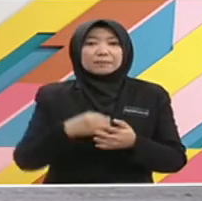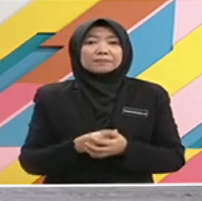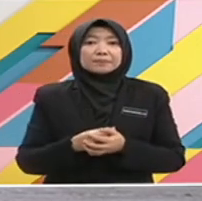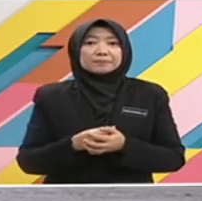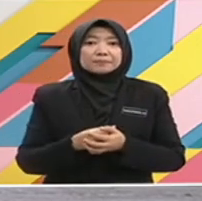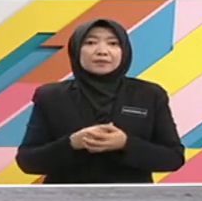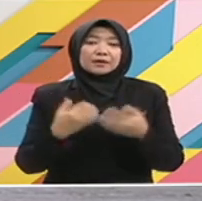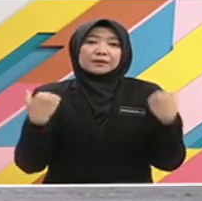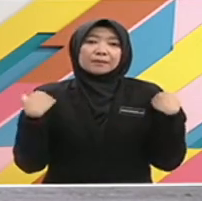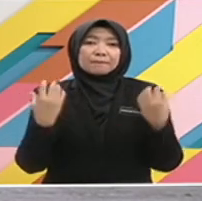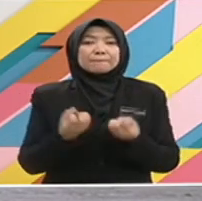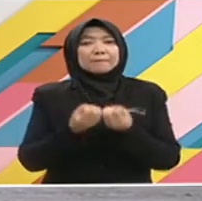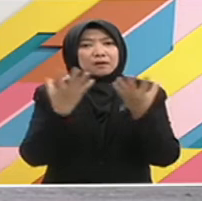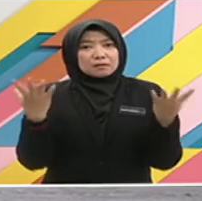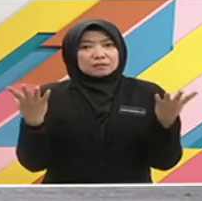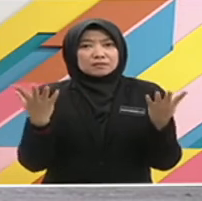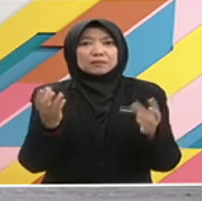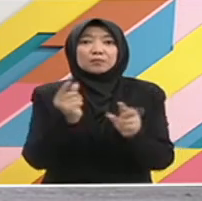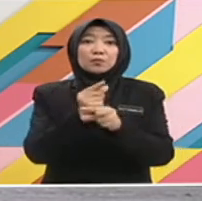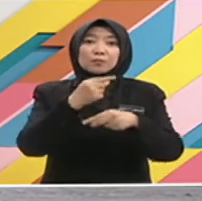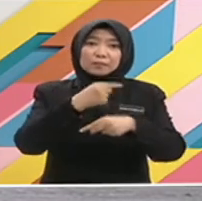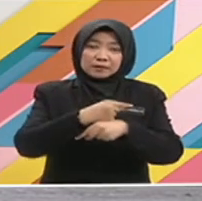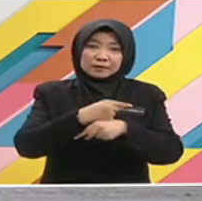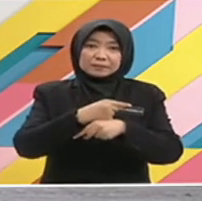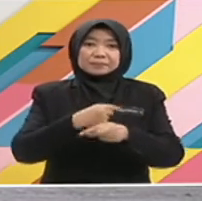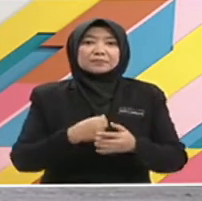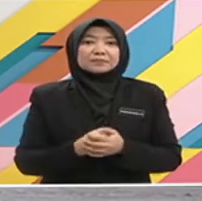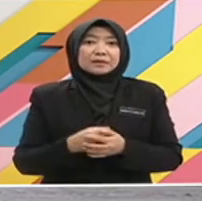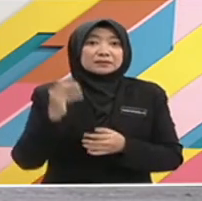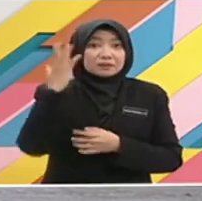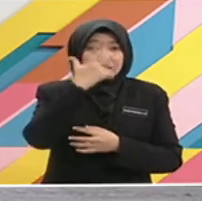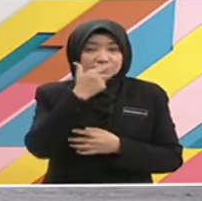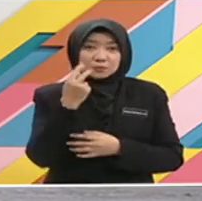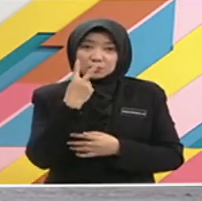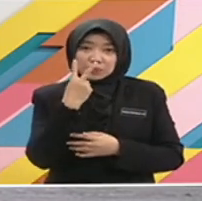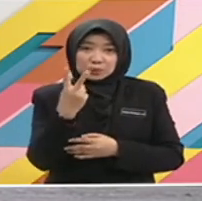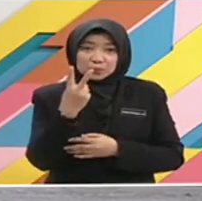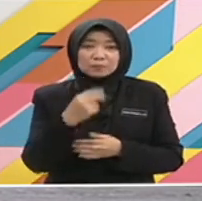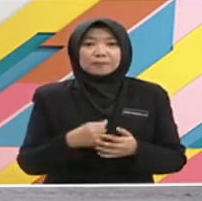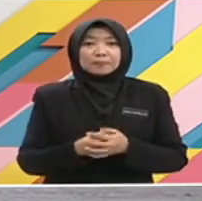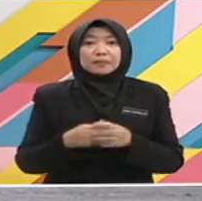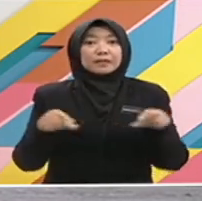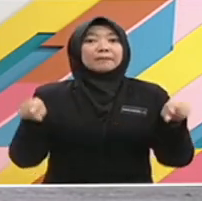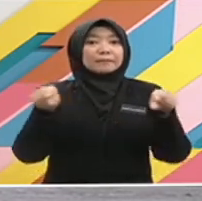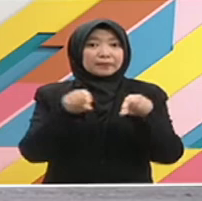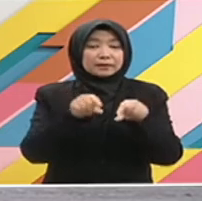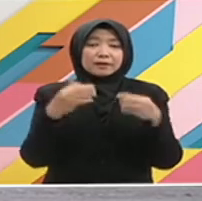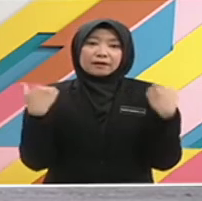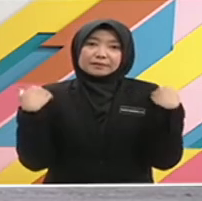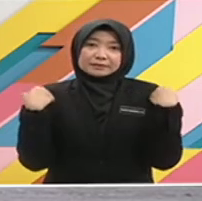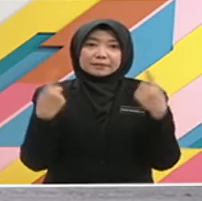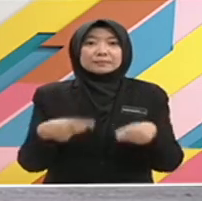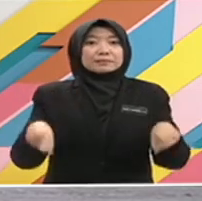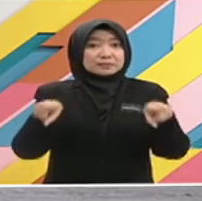Kemudian gubahan itu pula menimbulkan tarikan. Hmm. Ya. Dan imbangan ini juga mempunyai kesamaan ya.